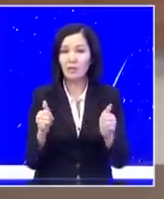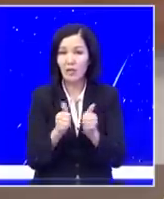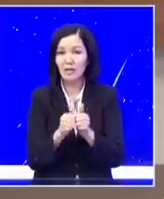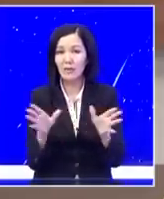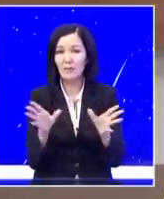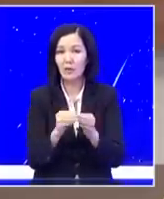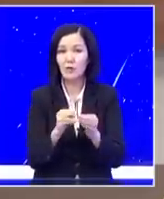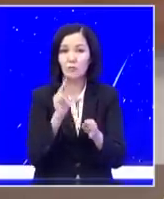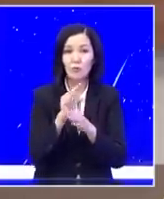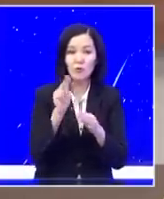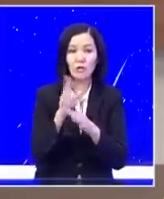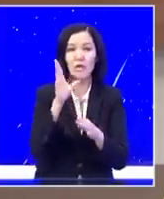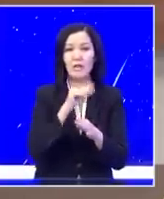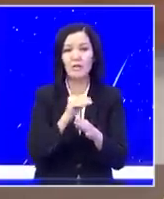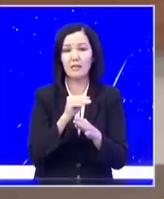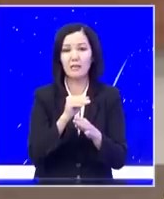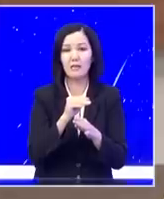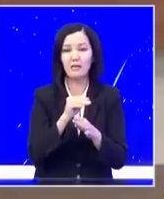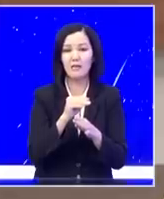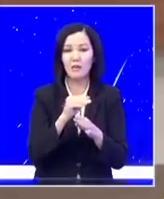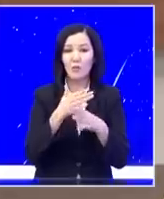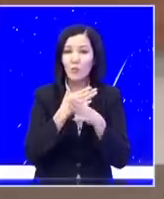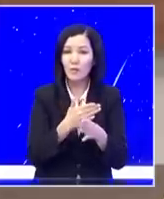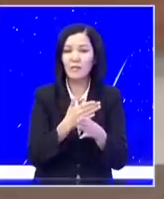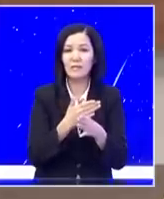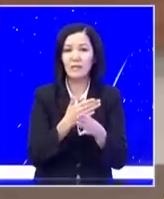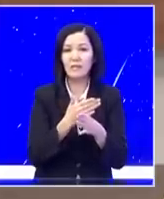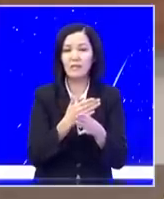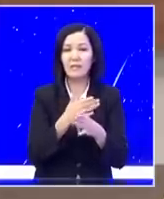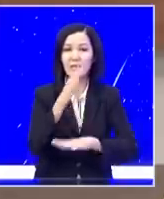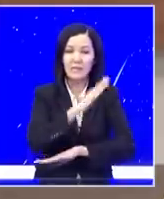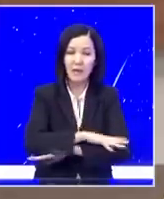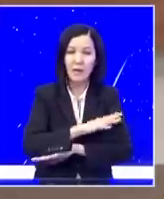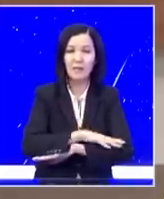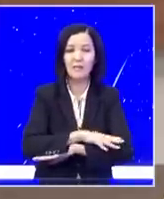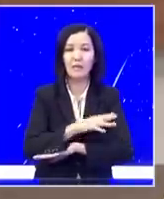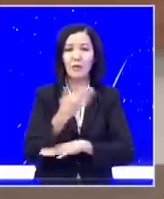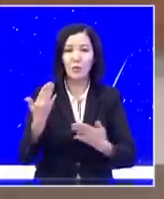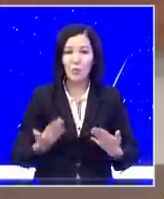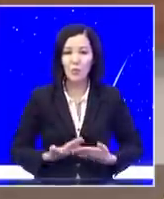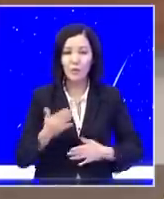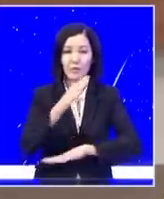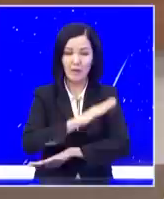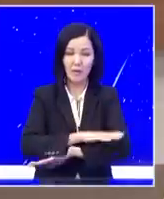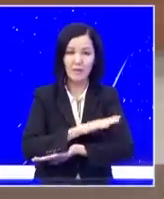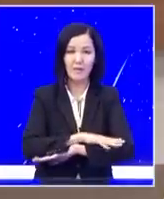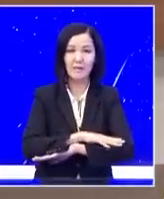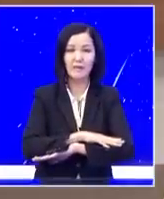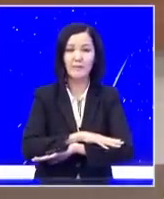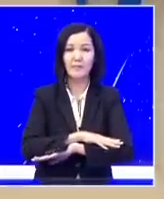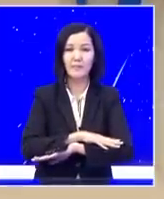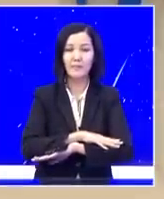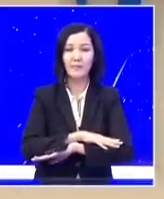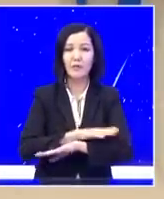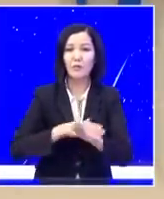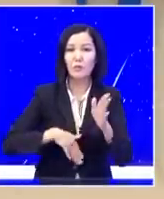ол үйрете алатын, ол көрсете алатын сабақты, өмір сабақтарын, кәсіби